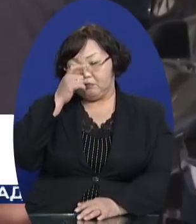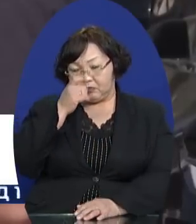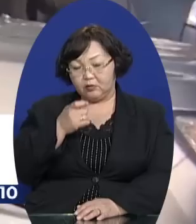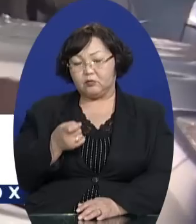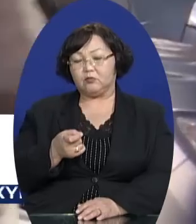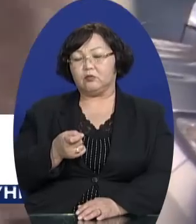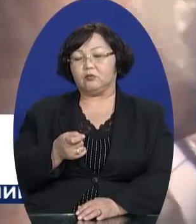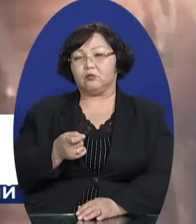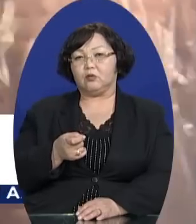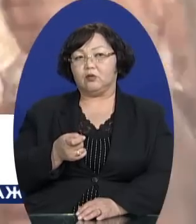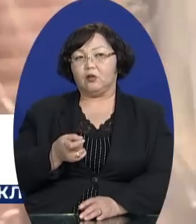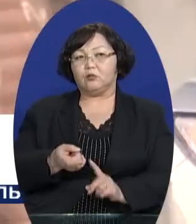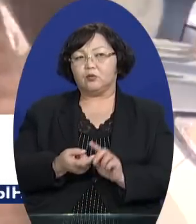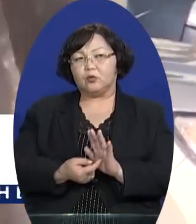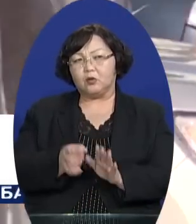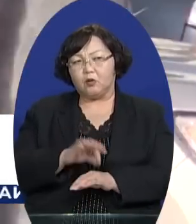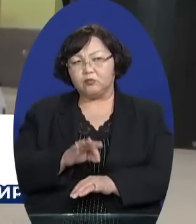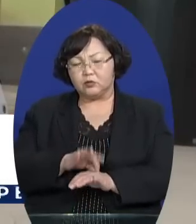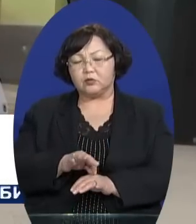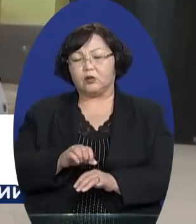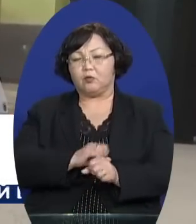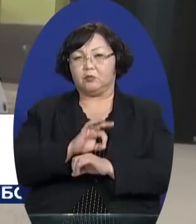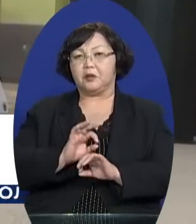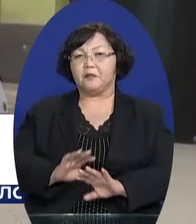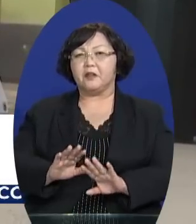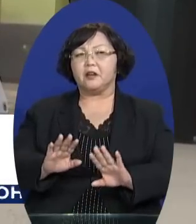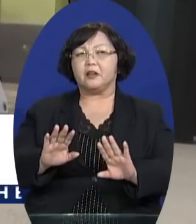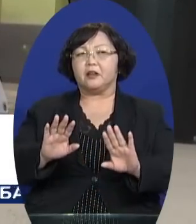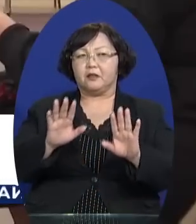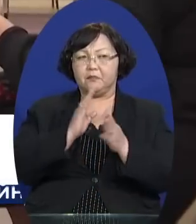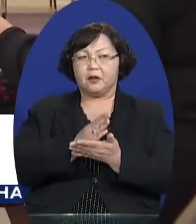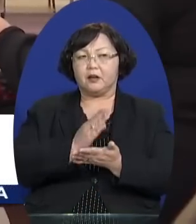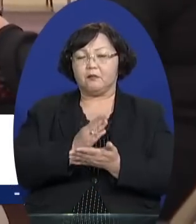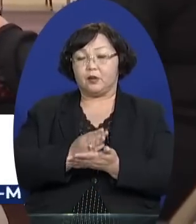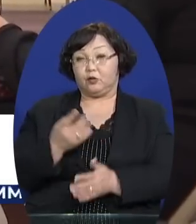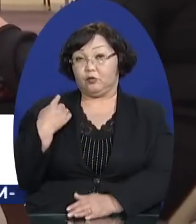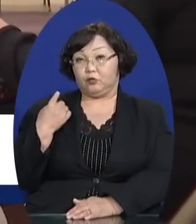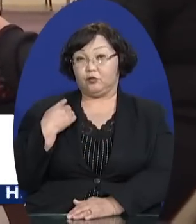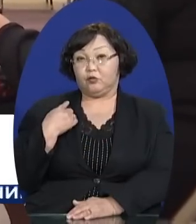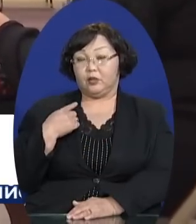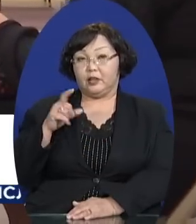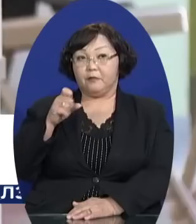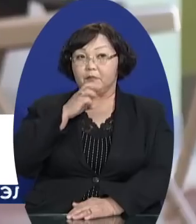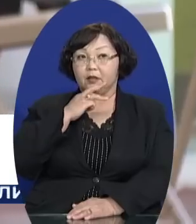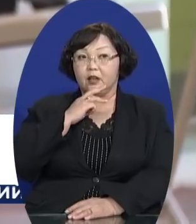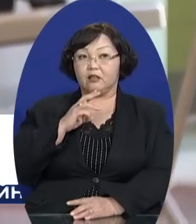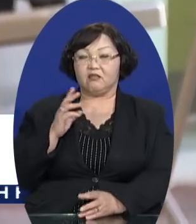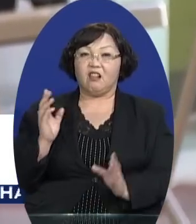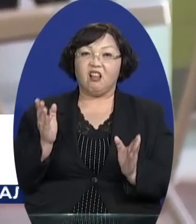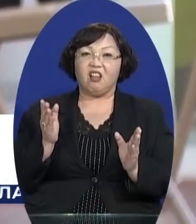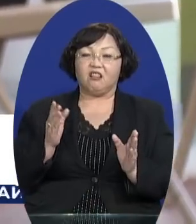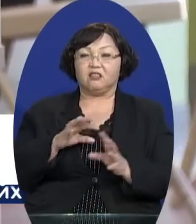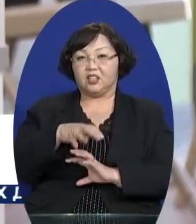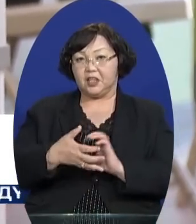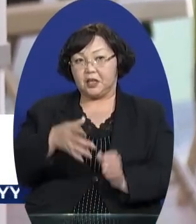асуудлуудтай урт хугацааны туршид тулгарсаар байгааг энэ мэдээлэлд дурдсан байна. Өчигдөр Копенгагенд болсон хэвлэлийн баг хурал дээр Дэлхийн